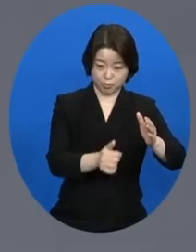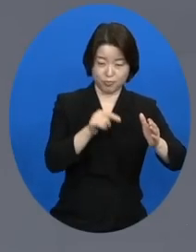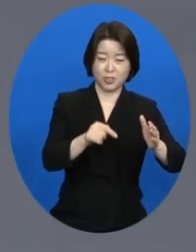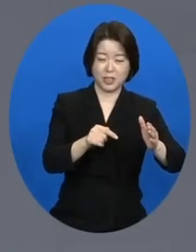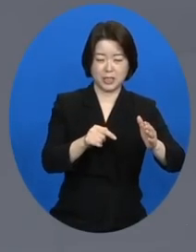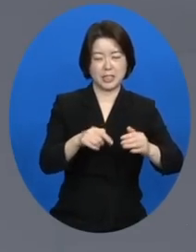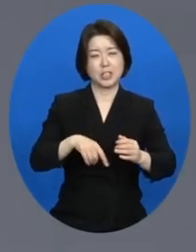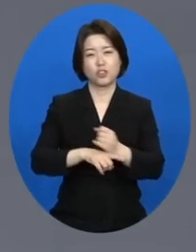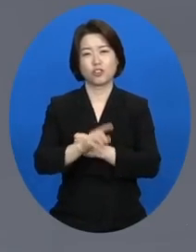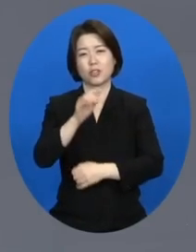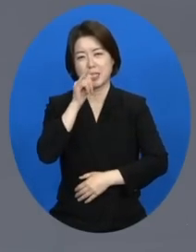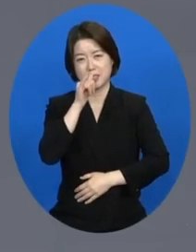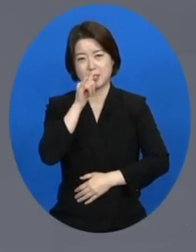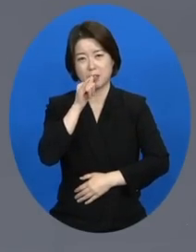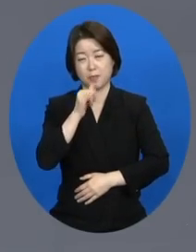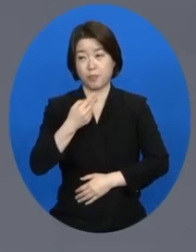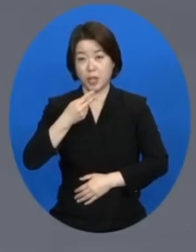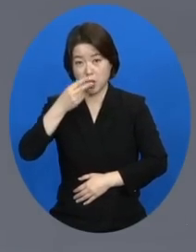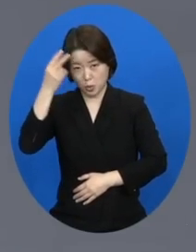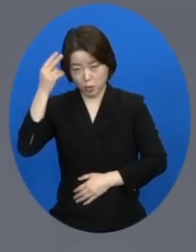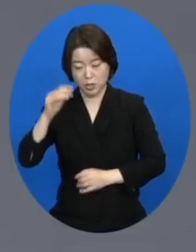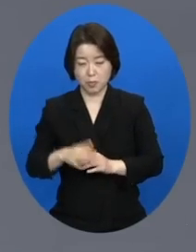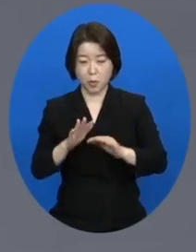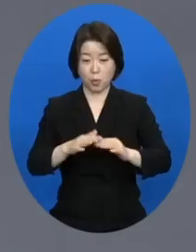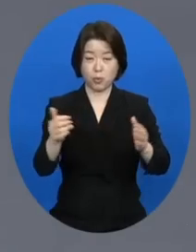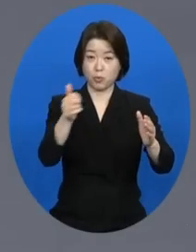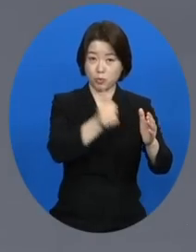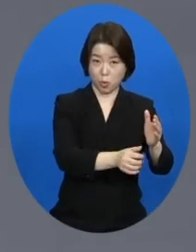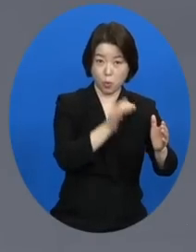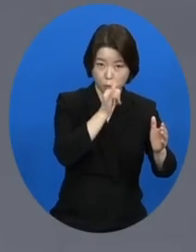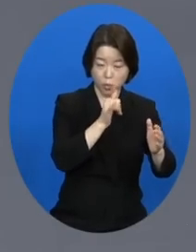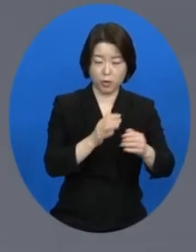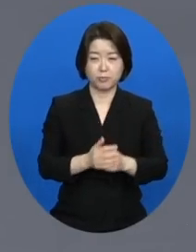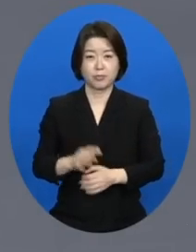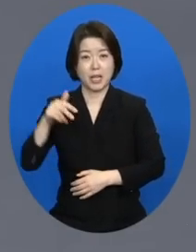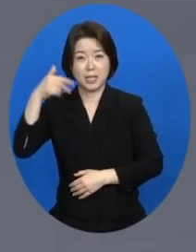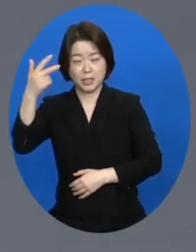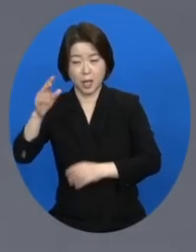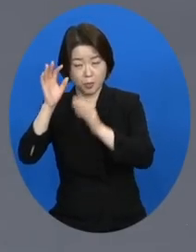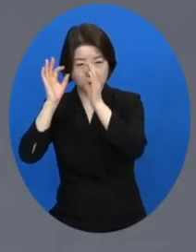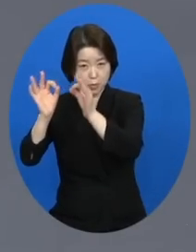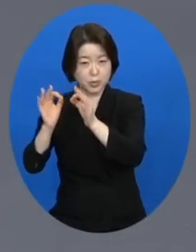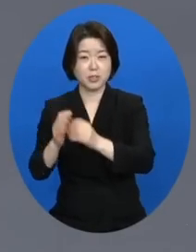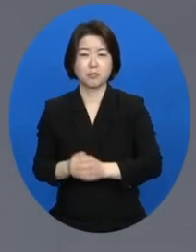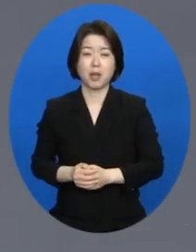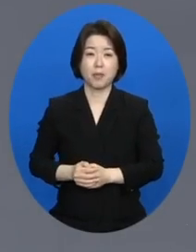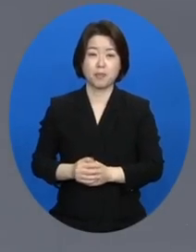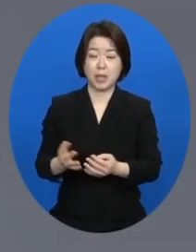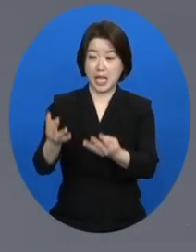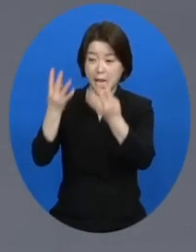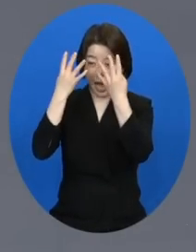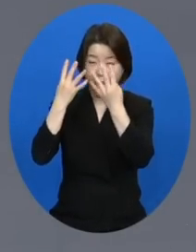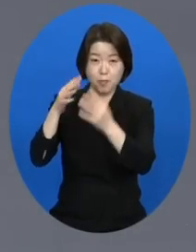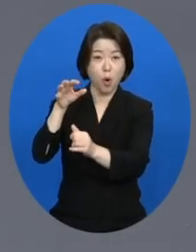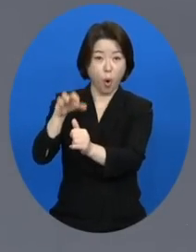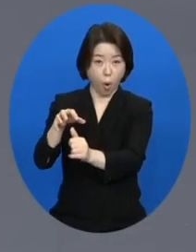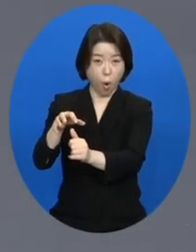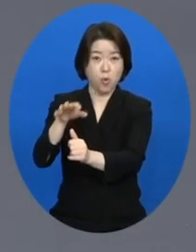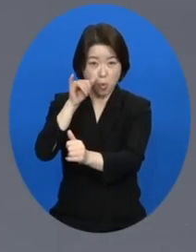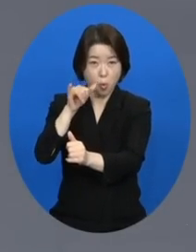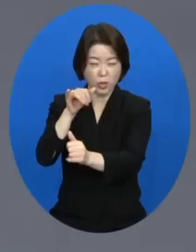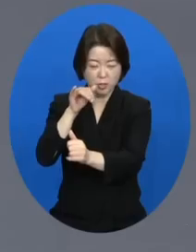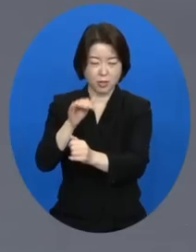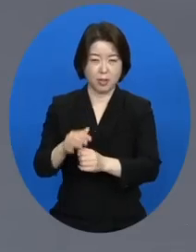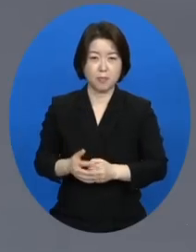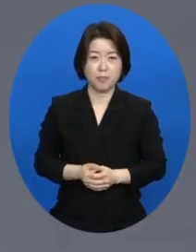있구나. 요셉이 오늘 구덩이에 빠지죠. 이제 다음 주에 보겠지만 감옥이라는 또 그 구덩이에 또